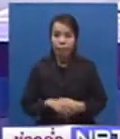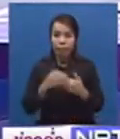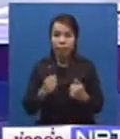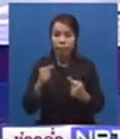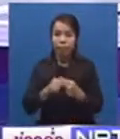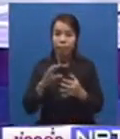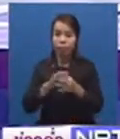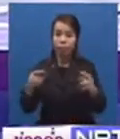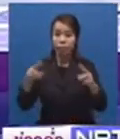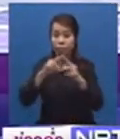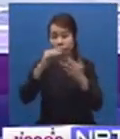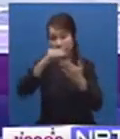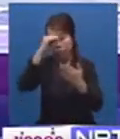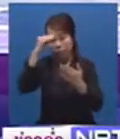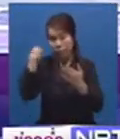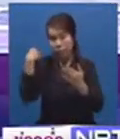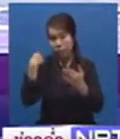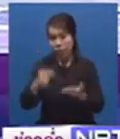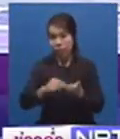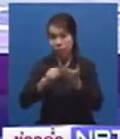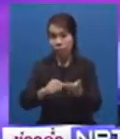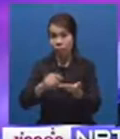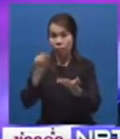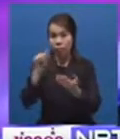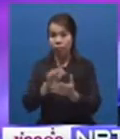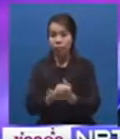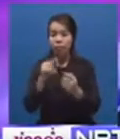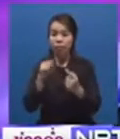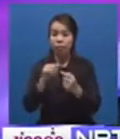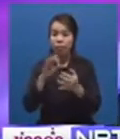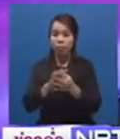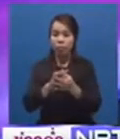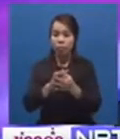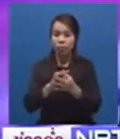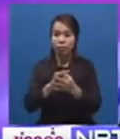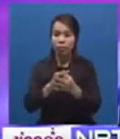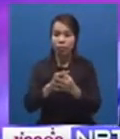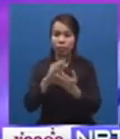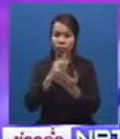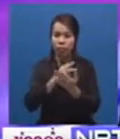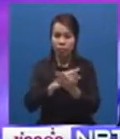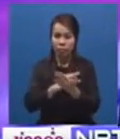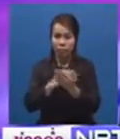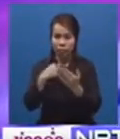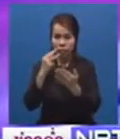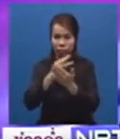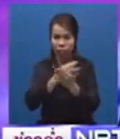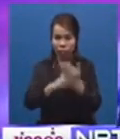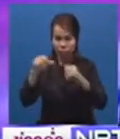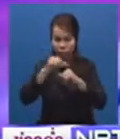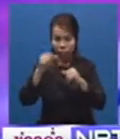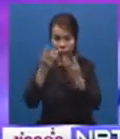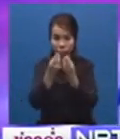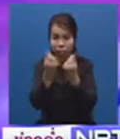กระทรวงศึกษาธิการก็เสนอการทดสอบพลเอกควรจะสอบแต่ในวิชาหลักนะครับก็คือคณิตศาสตร์วิทยาศาสตร์ภาษาไทยและภาษาอังกฤษ